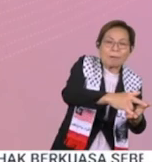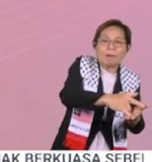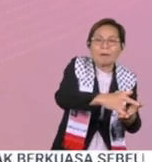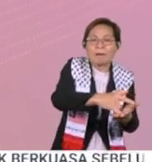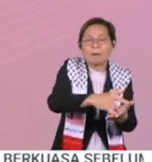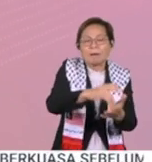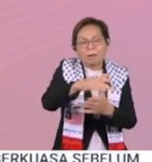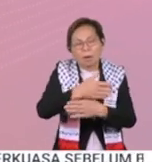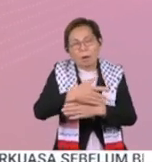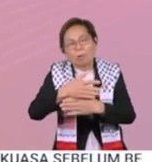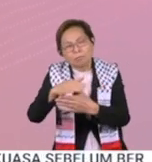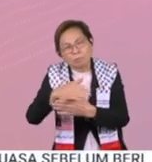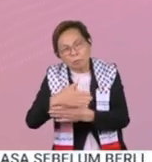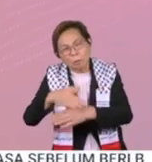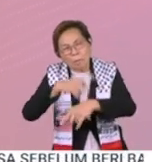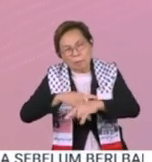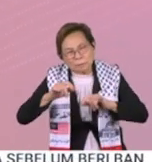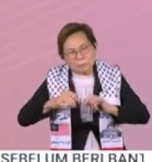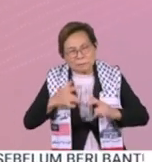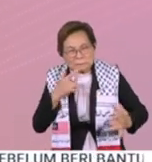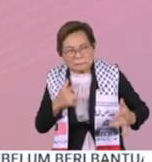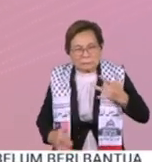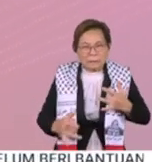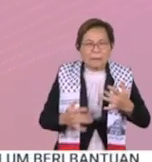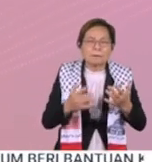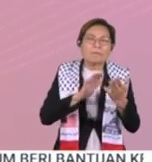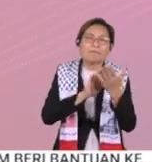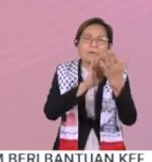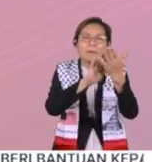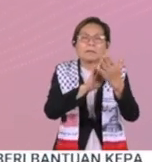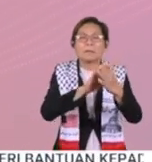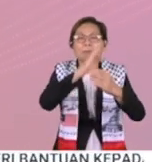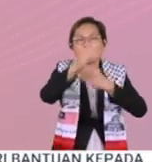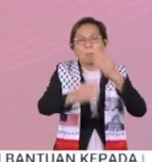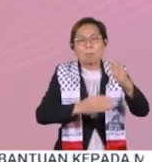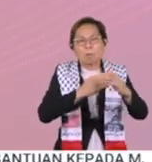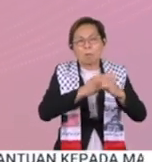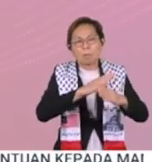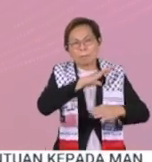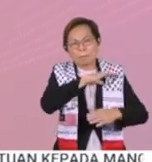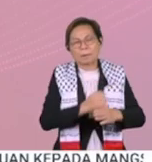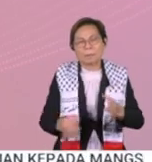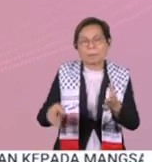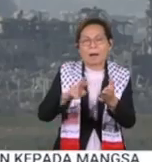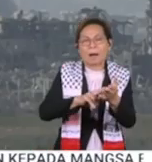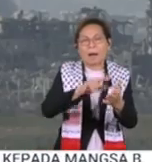berkongsi saat-saat getir yang dilaluinya di bumi Palestin. Laporan Adliyah Habibullah.